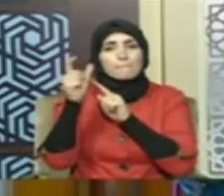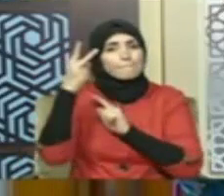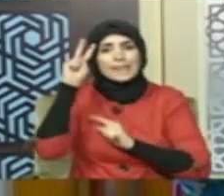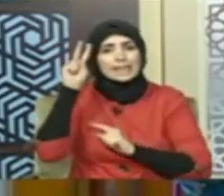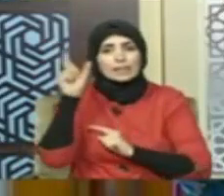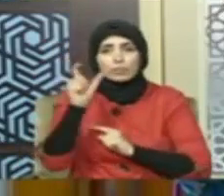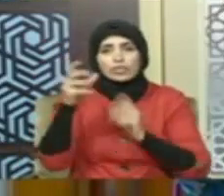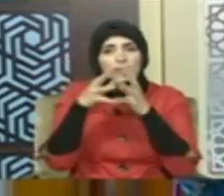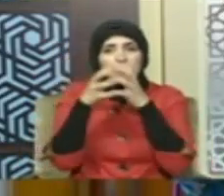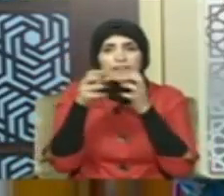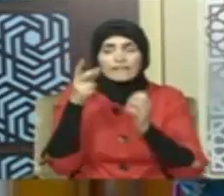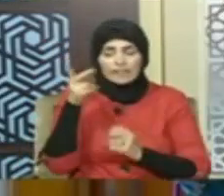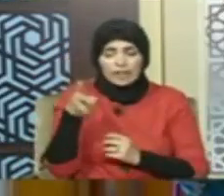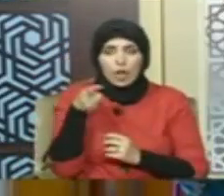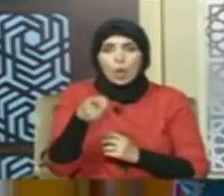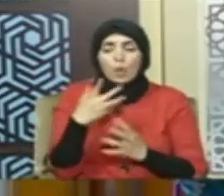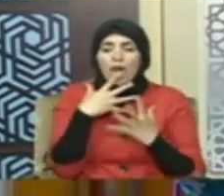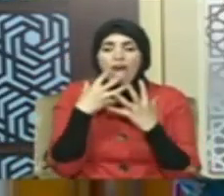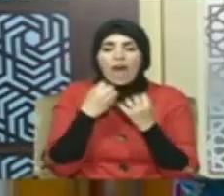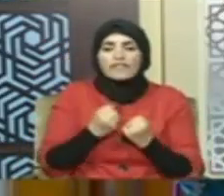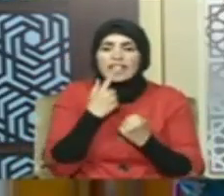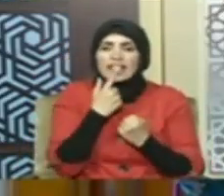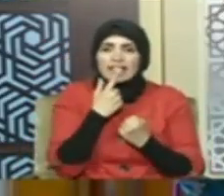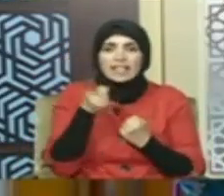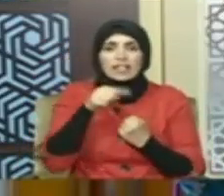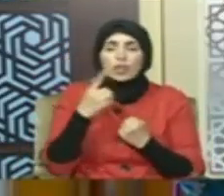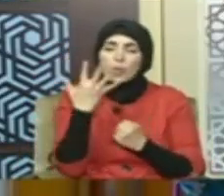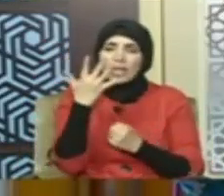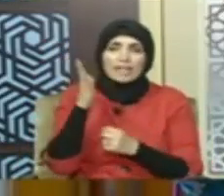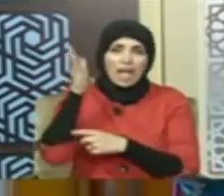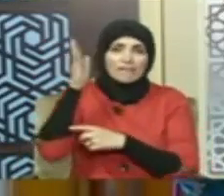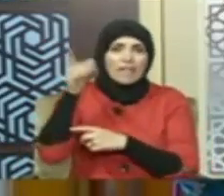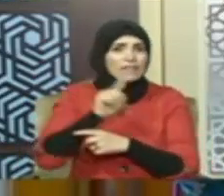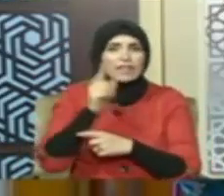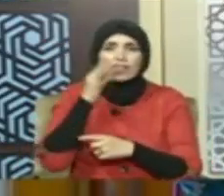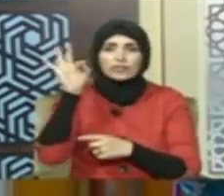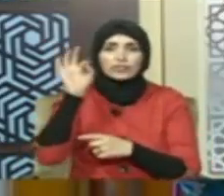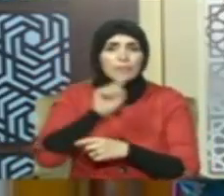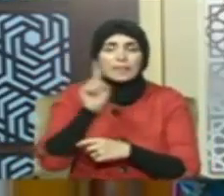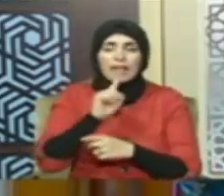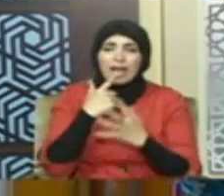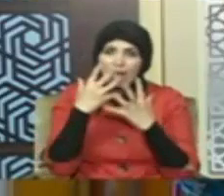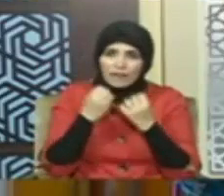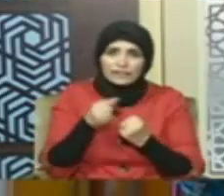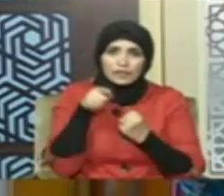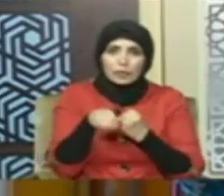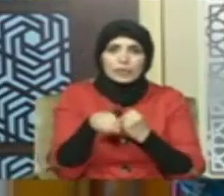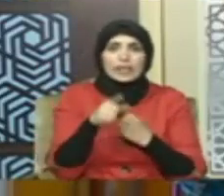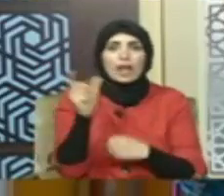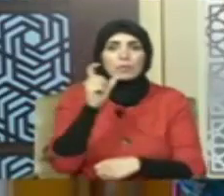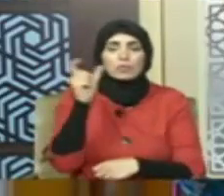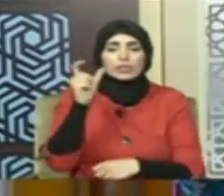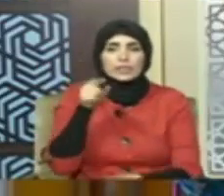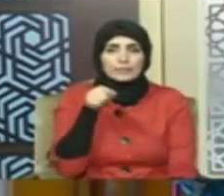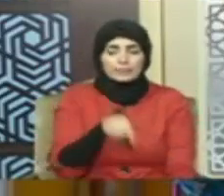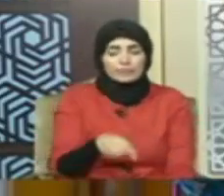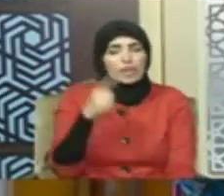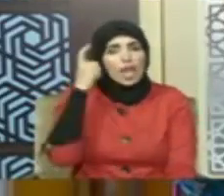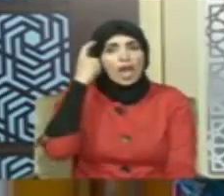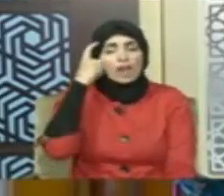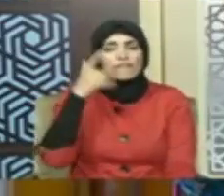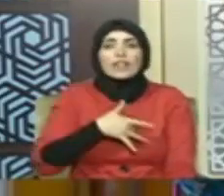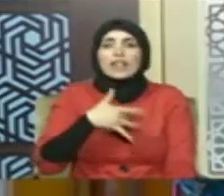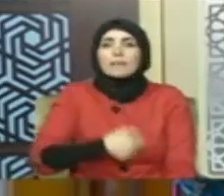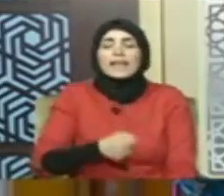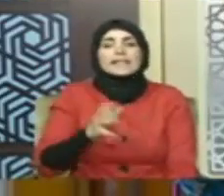ويده. هذا هو السؤال الأول. ومن علامات الإيمان أنك إذا